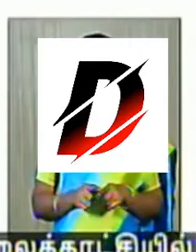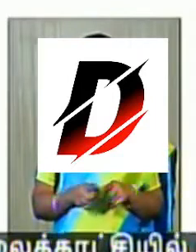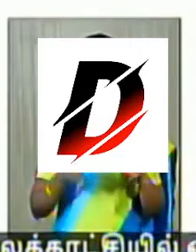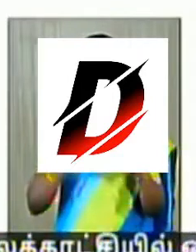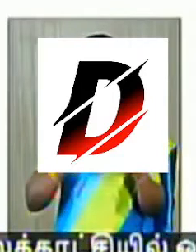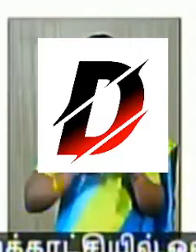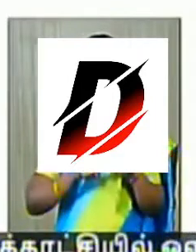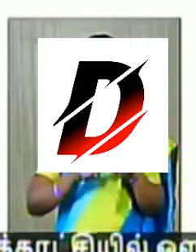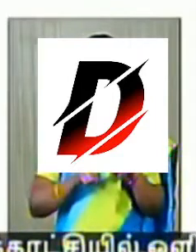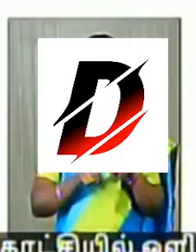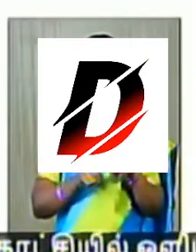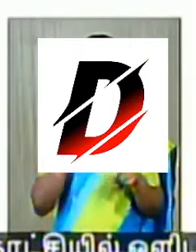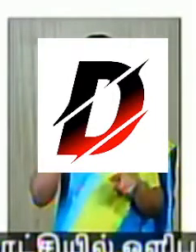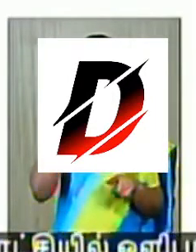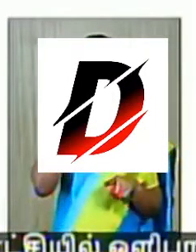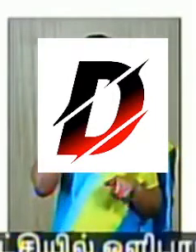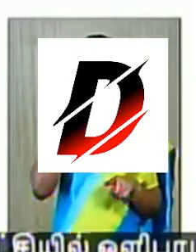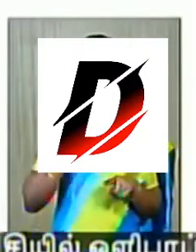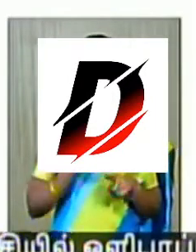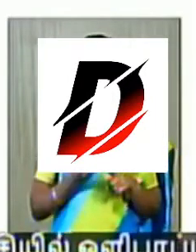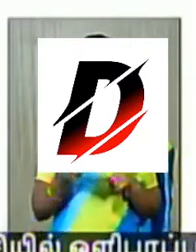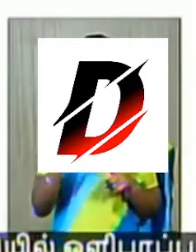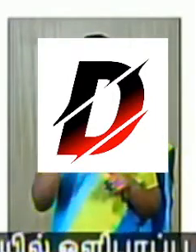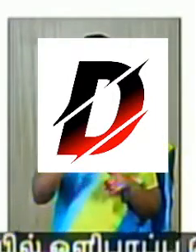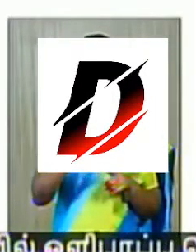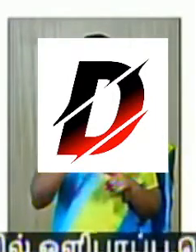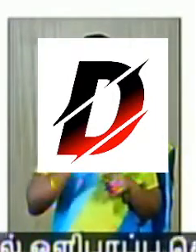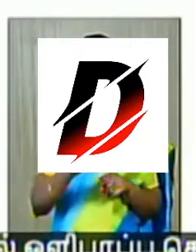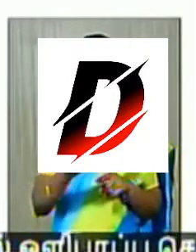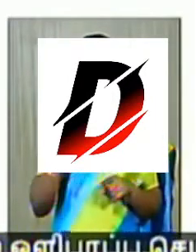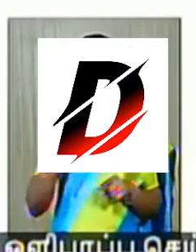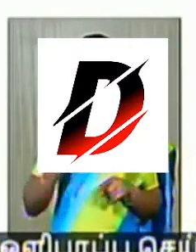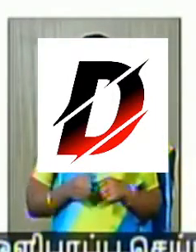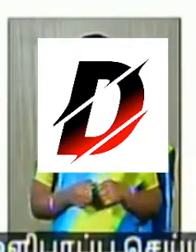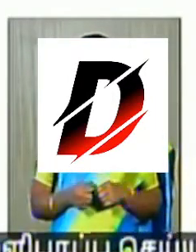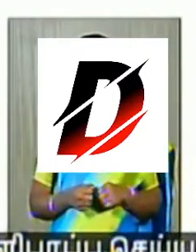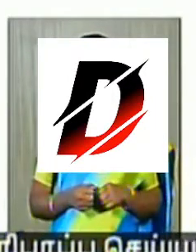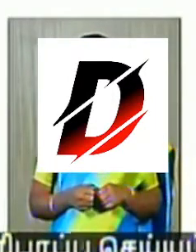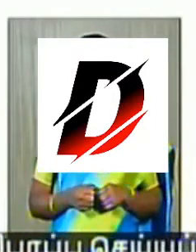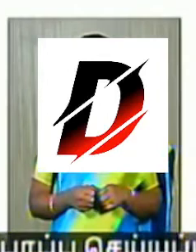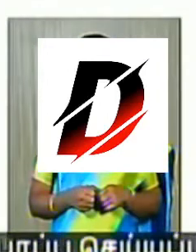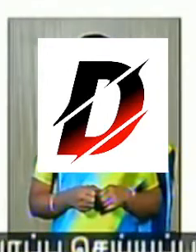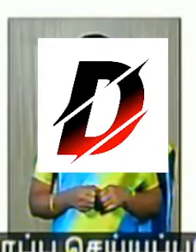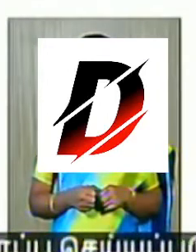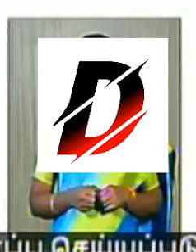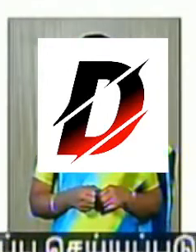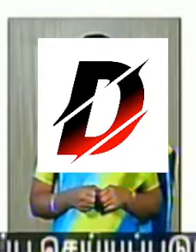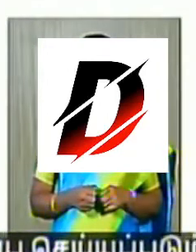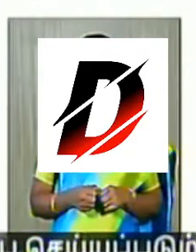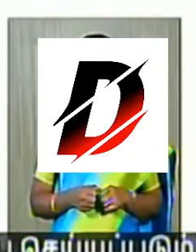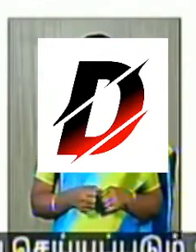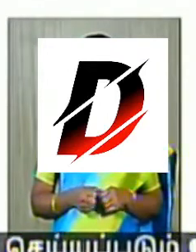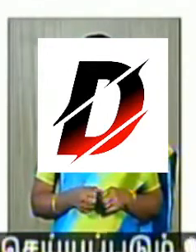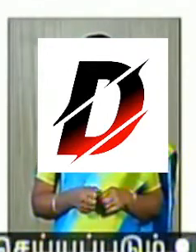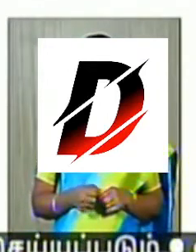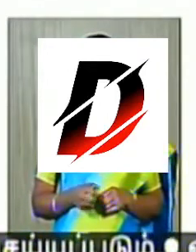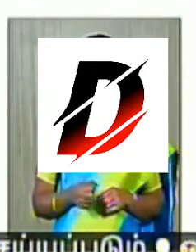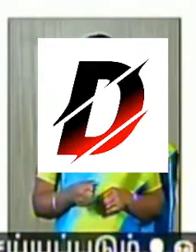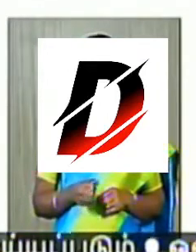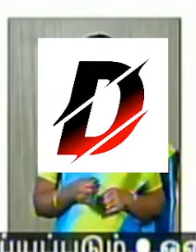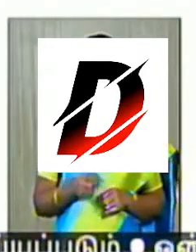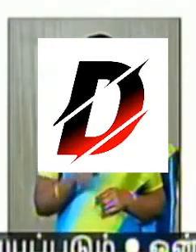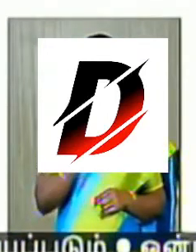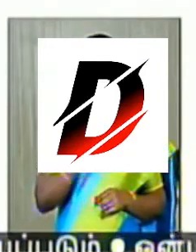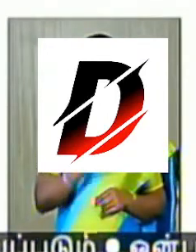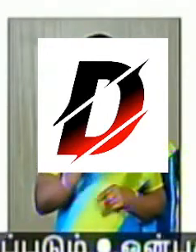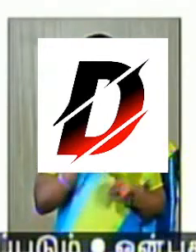எல்லாம் வர்க்கப்படுத்தி அதை ரெண்டாவது பெருக்கலாம், டேரெக்டாக பண்ணிக்கலாம் அதை. அப்போ மைனஸ் மூணு வர்க்கப்படுத்தினா கிடைக்கிறது ஒன்பது, அந்த ஒன்பது ரெண்டாவது பெருக்கலாம்